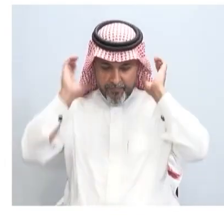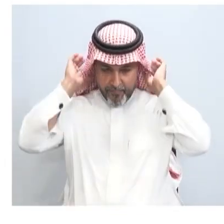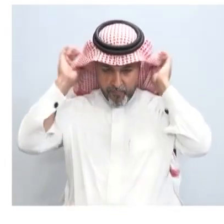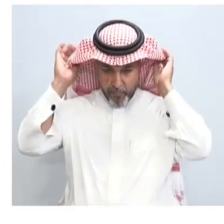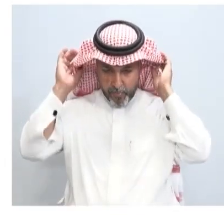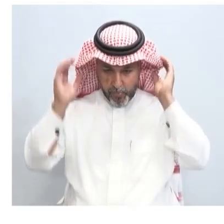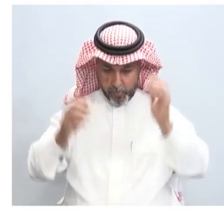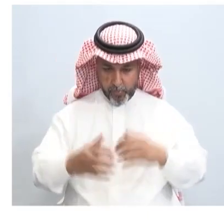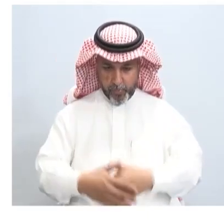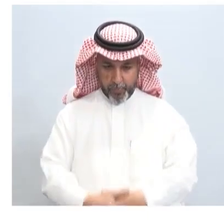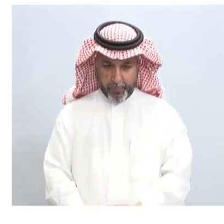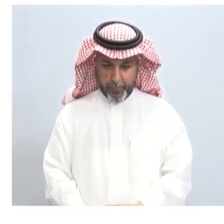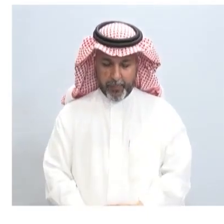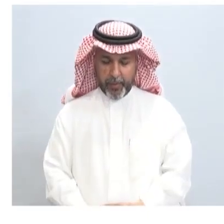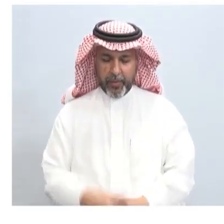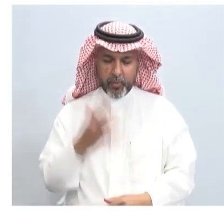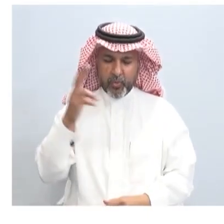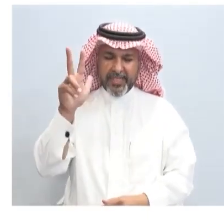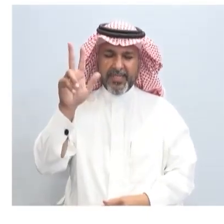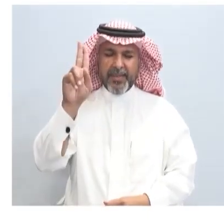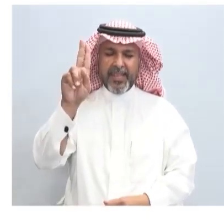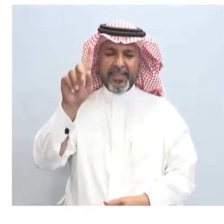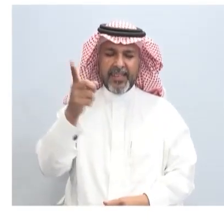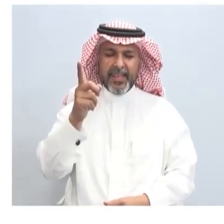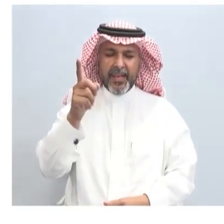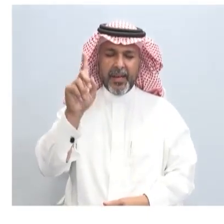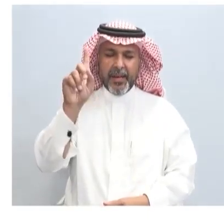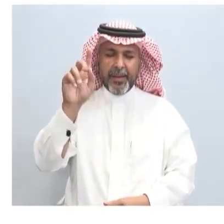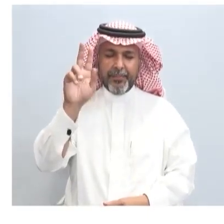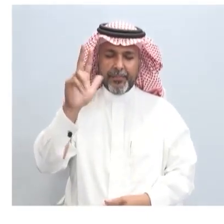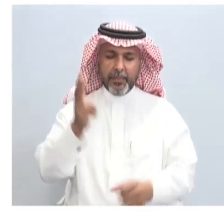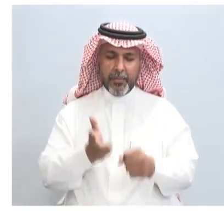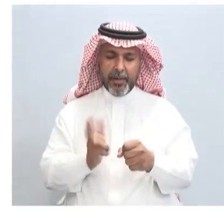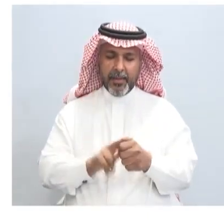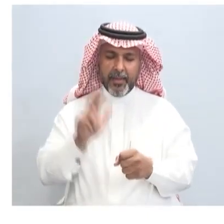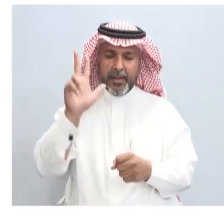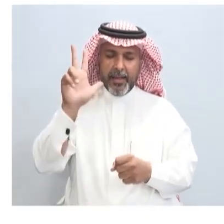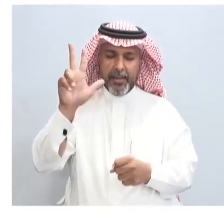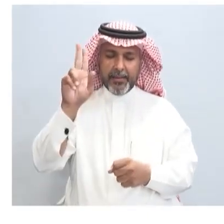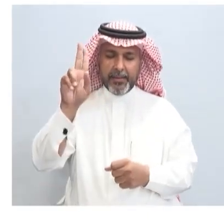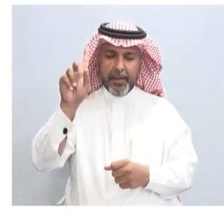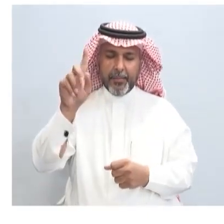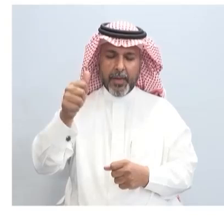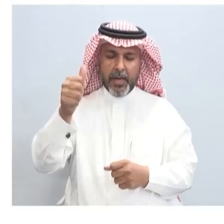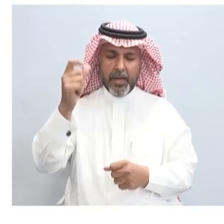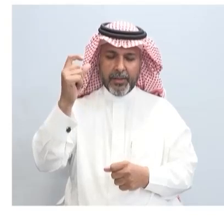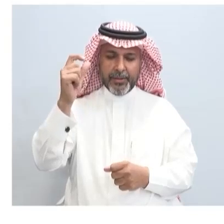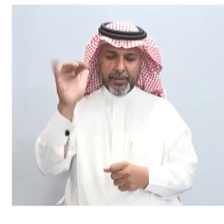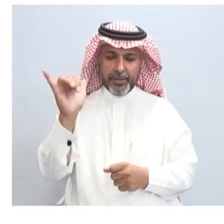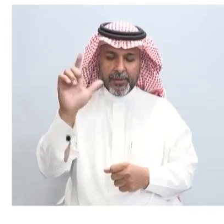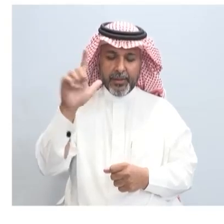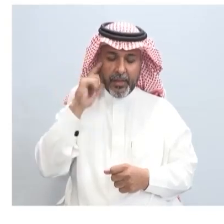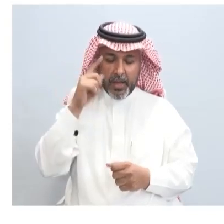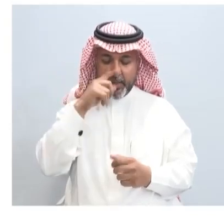كان المساله تعتمد على الترتيب فبالتالي استخدم التباديل ذكرنا ان بامكاني استخدم قانون اسهل من هذا فاذا قاللك